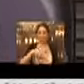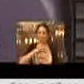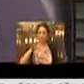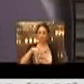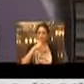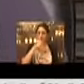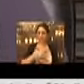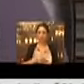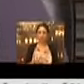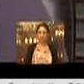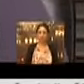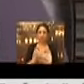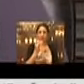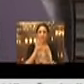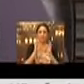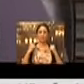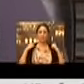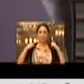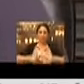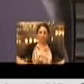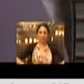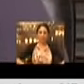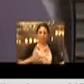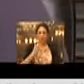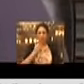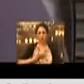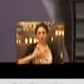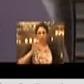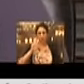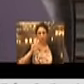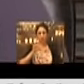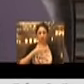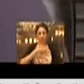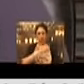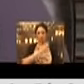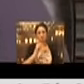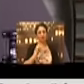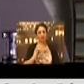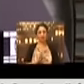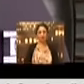ونفسيتنا. يعني هي المفروض كانت تخش مريم حضانة سن 5 سنين، لكن